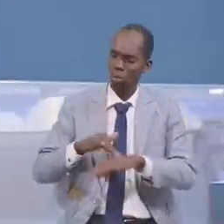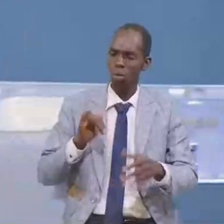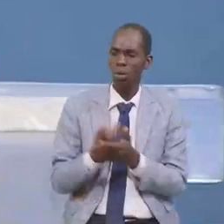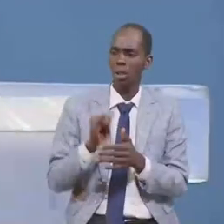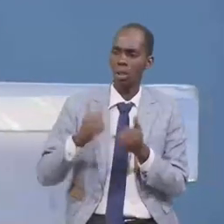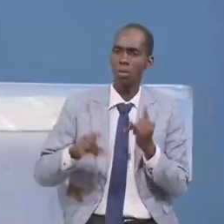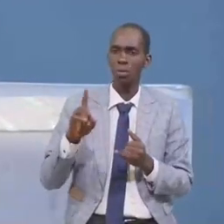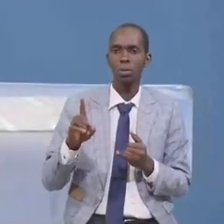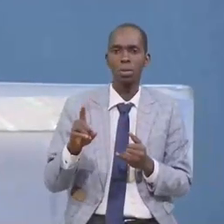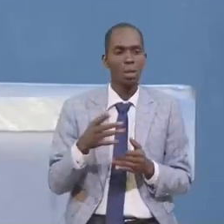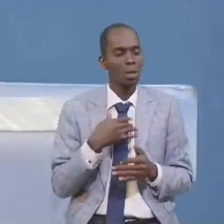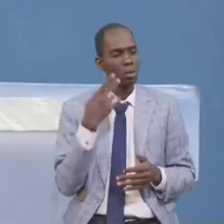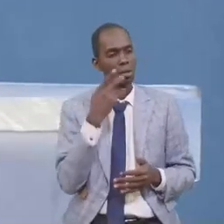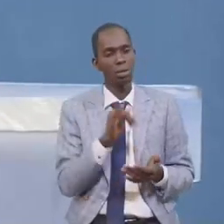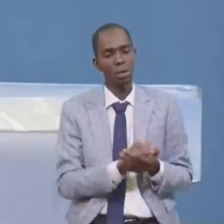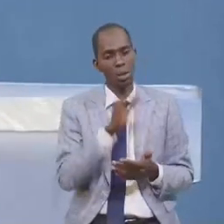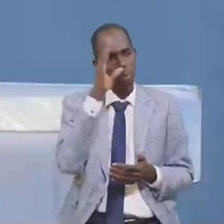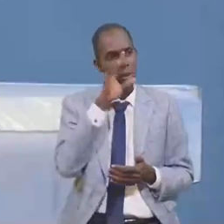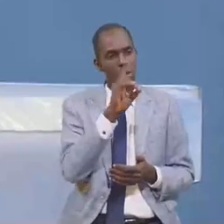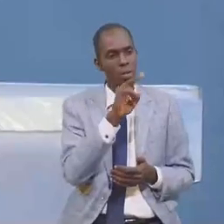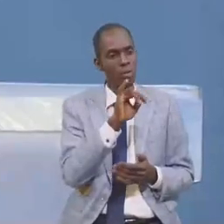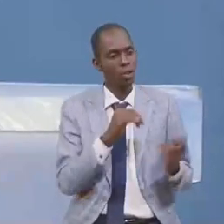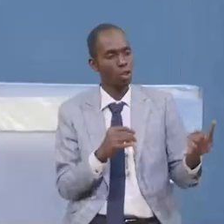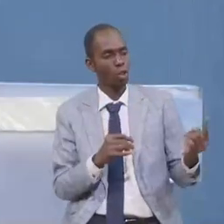Voici David qui vient. Et Dieu dit,